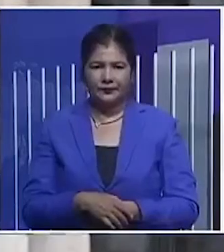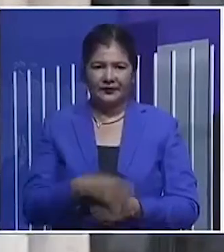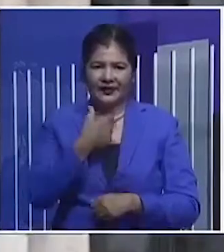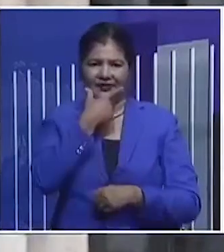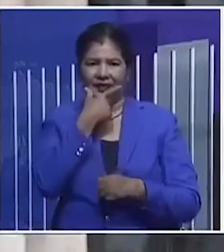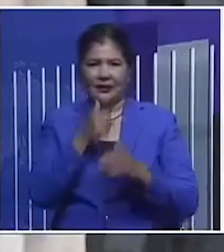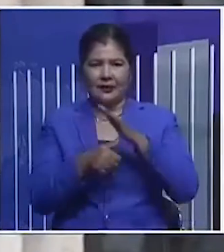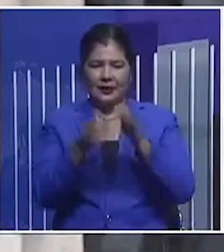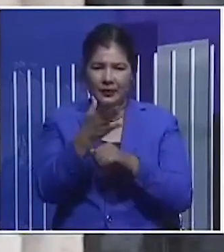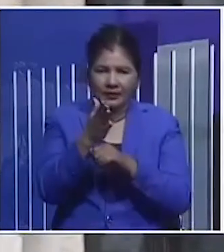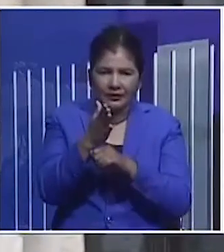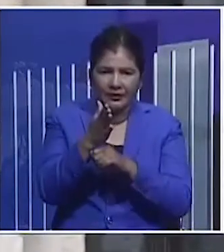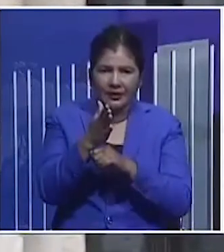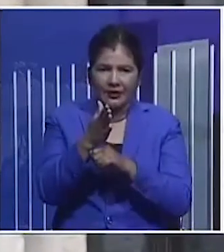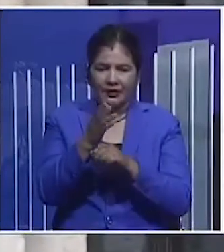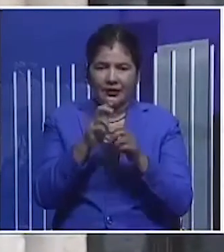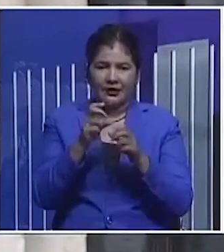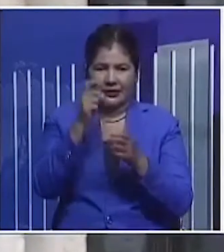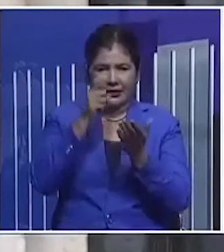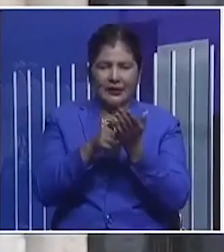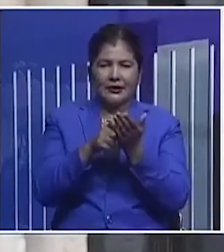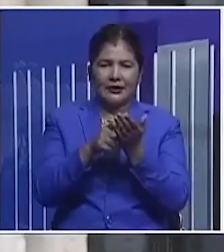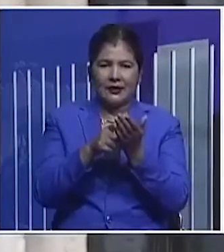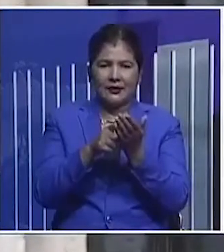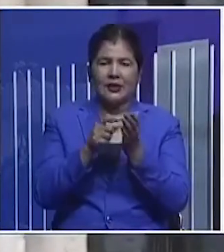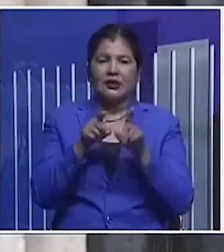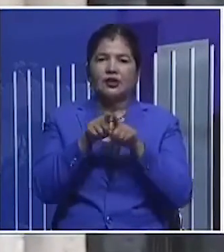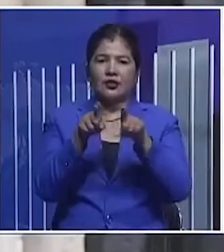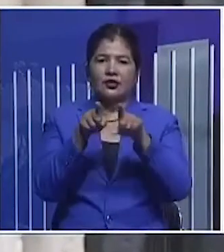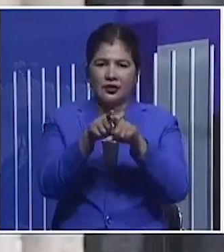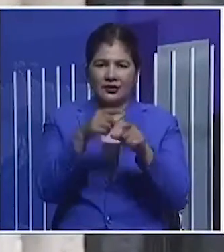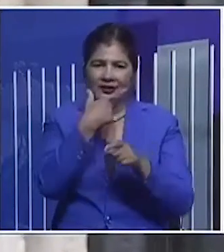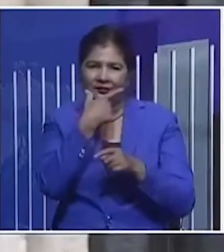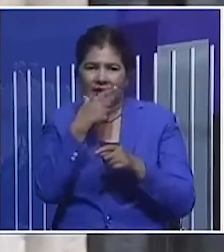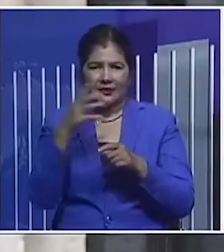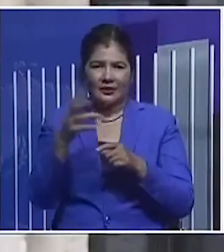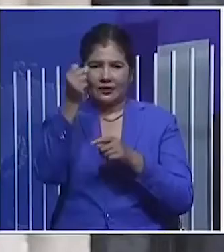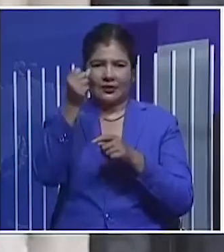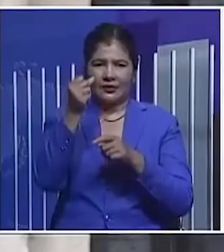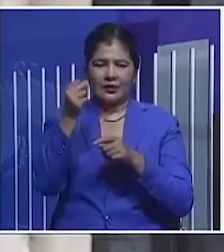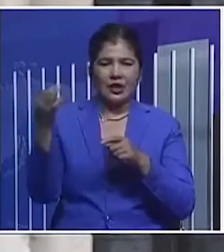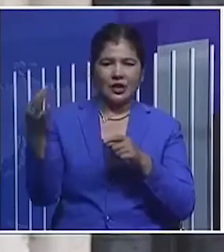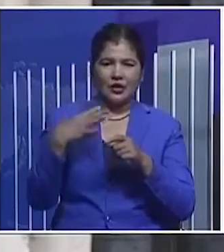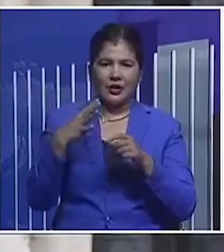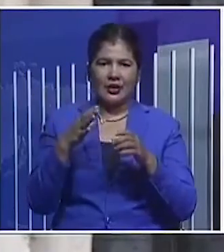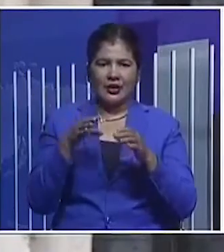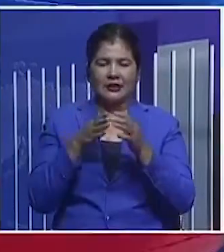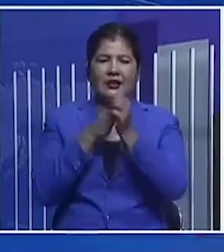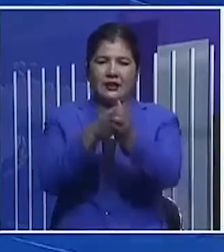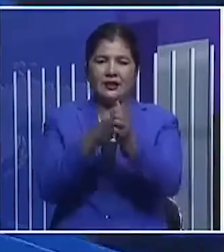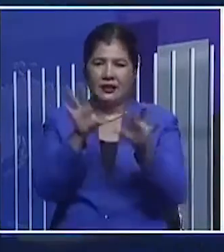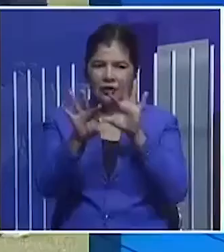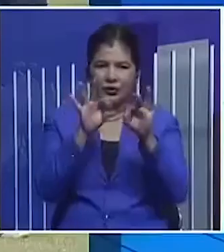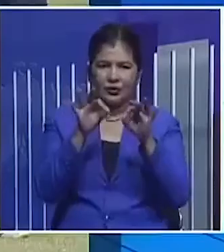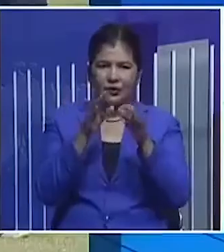बेलायती प्रधानमन्त्री बोरिस जोनसनद्वारा राजीनामासँगै अब बेलायतमा सत्तारूढ कन्जर्भेटिव पार्टीको नयाँ नेता चुन्ने प्रक्रिया